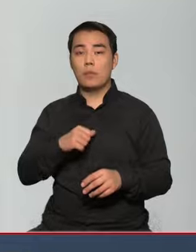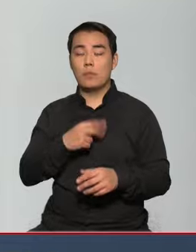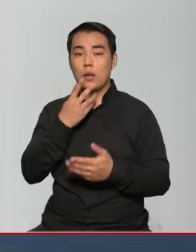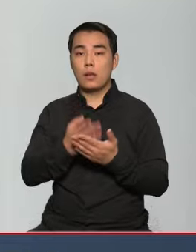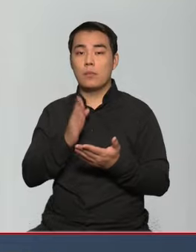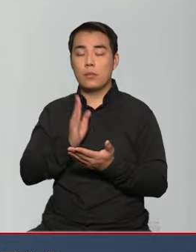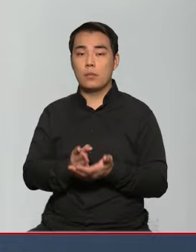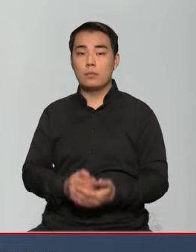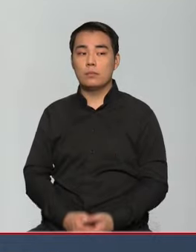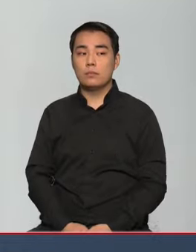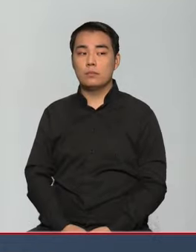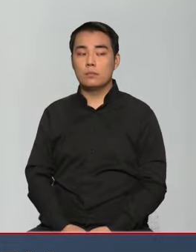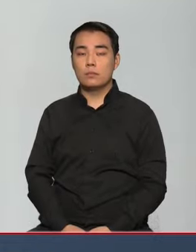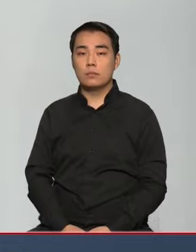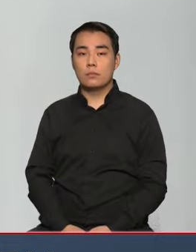бар.